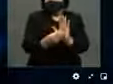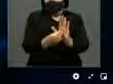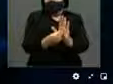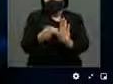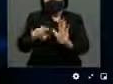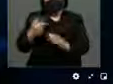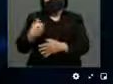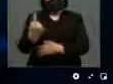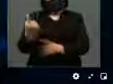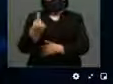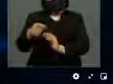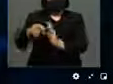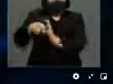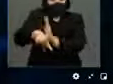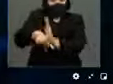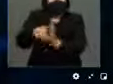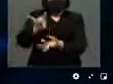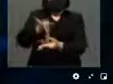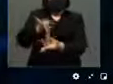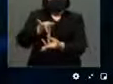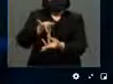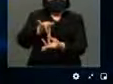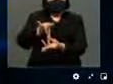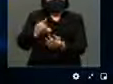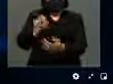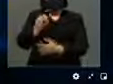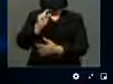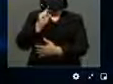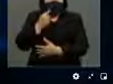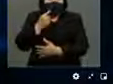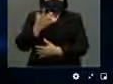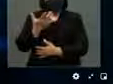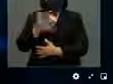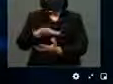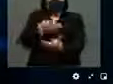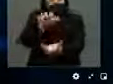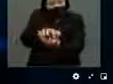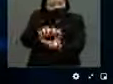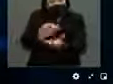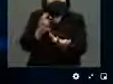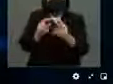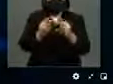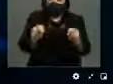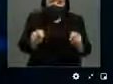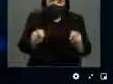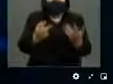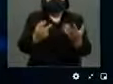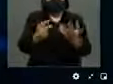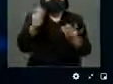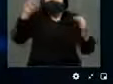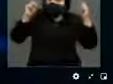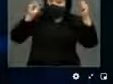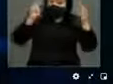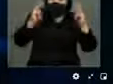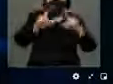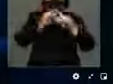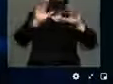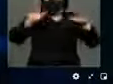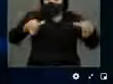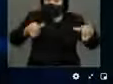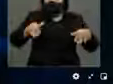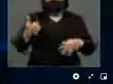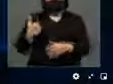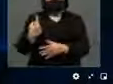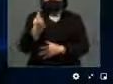อยู่ในสุพรรณบุรีสุโขทัยสมุทรสาครสมุทรปราการนนทบุรีนครสวรรค์ชัยนาทนะครับ